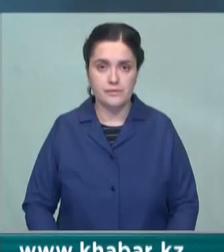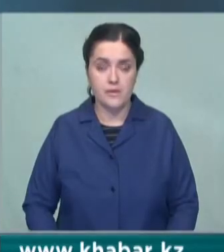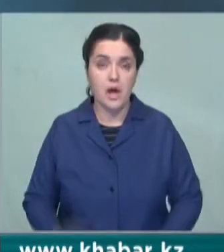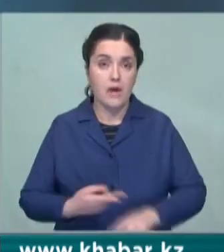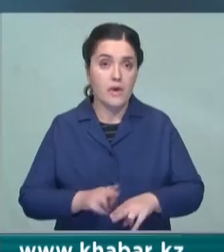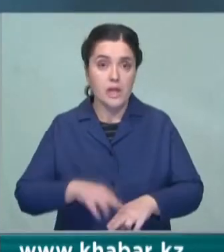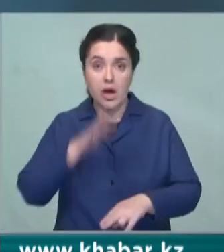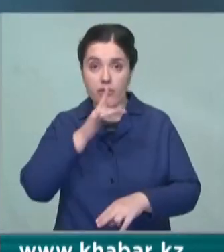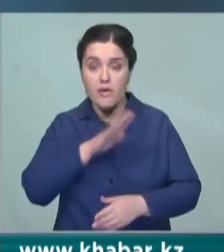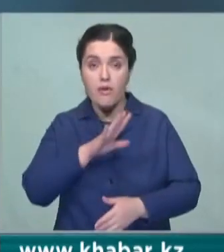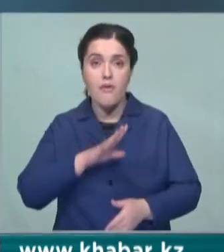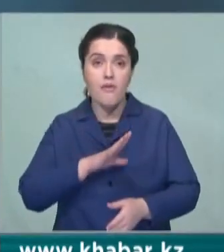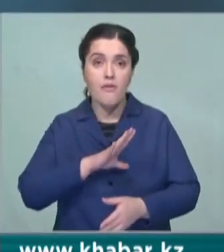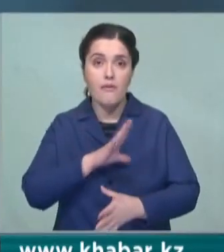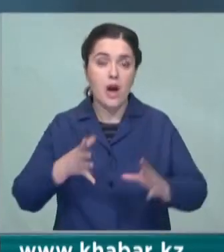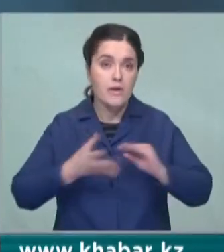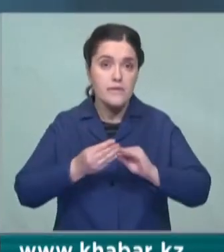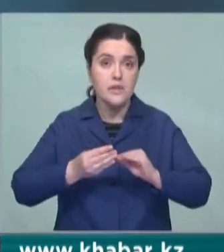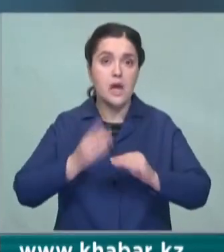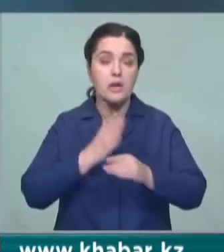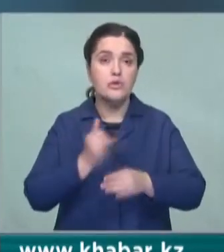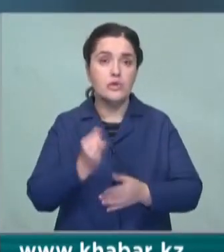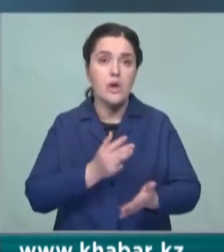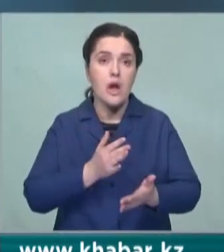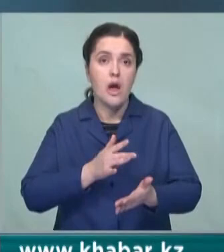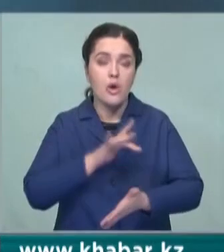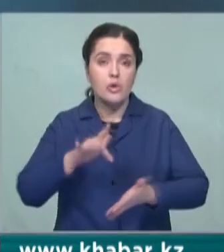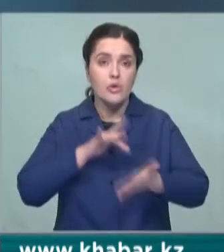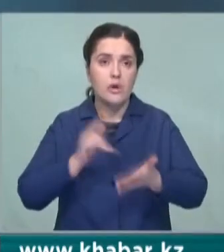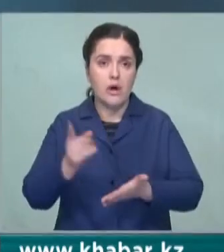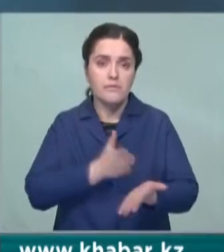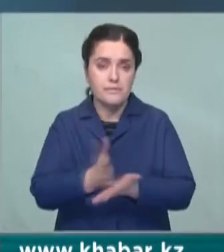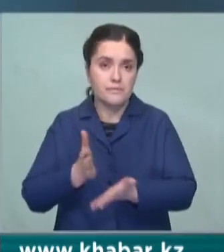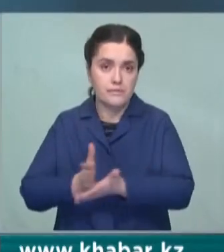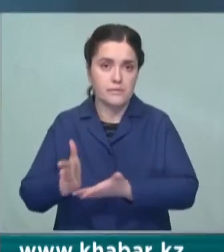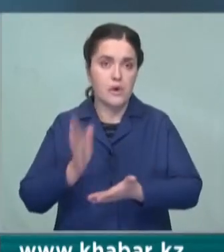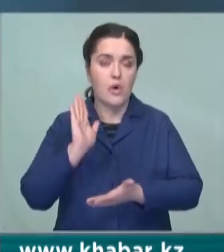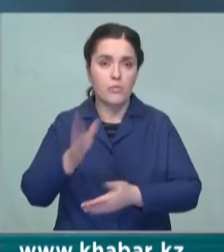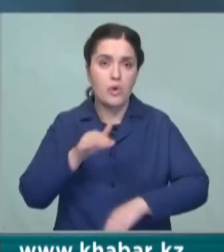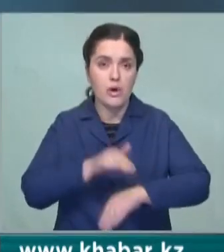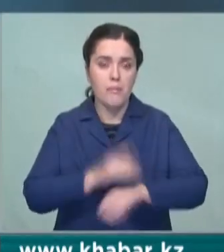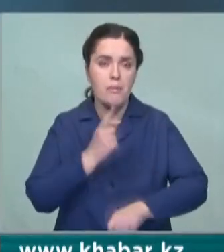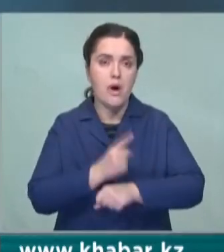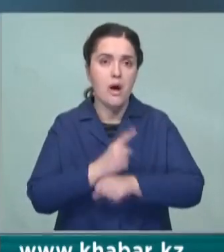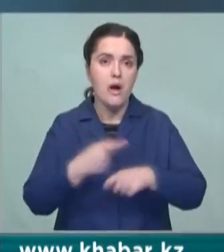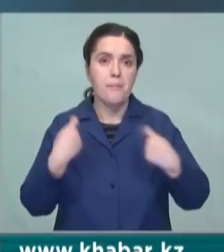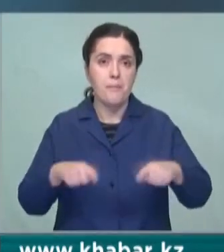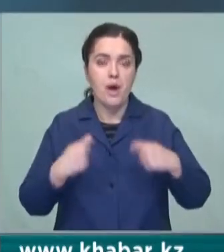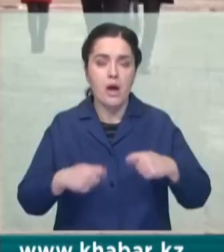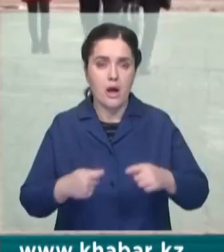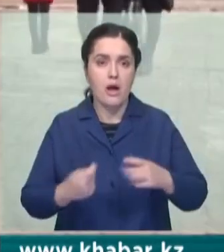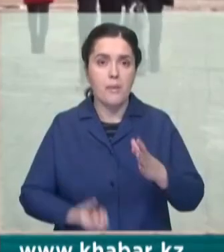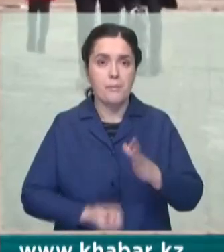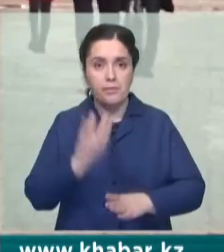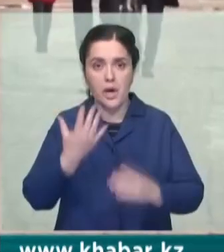В эти дни во всех регионах страны проходят рейды по выявлению несанкционированной торговли пиротехникой. Помимо